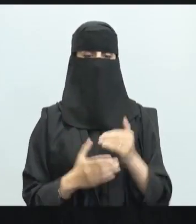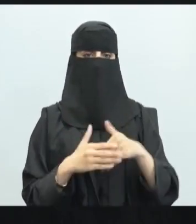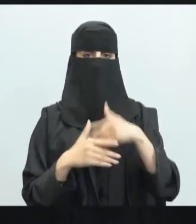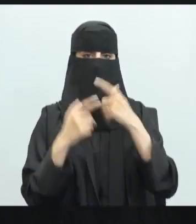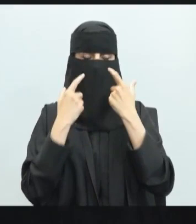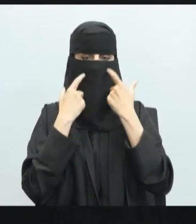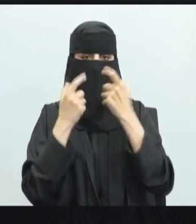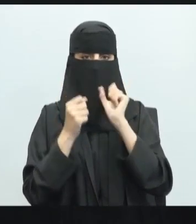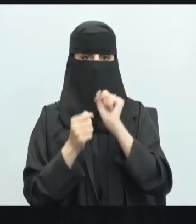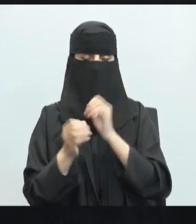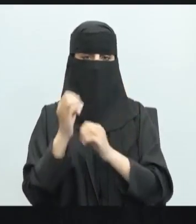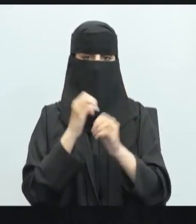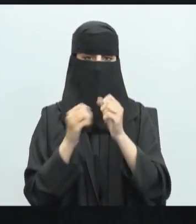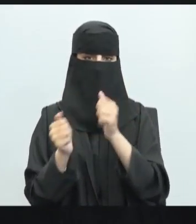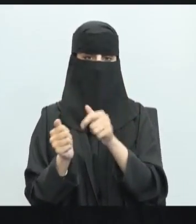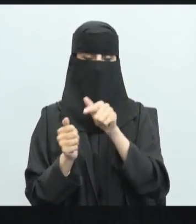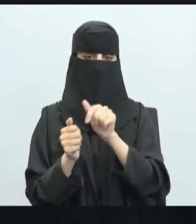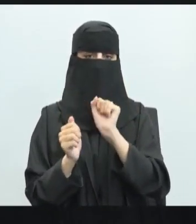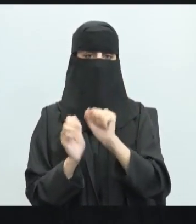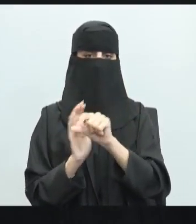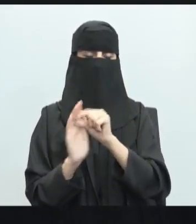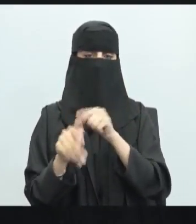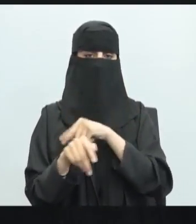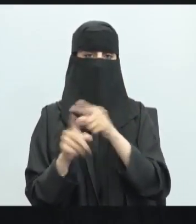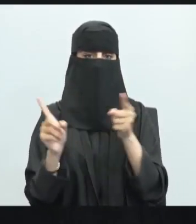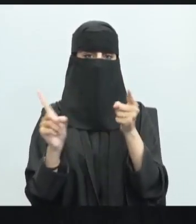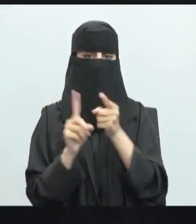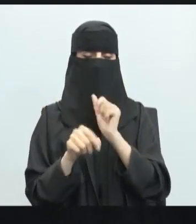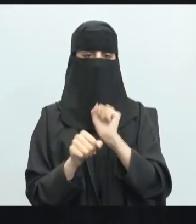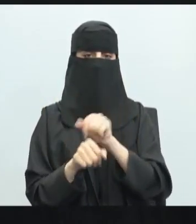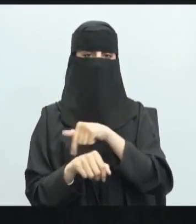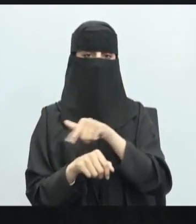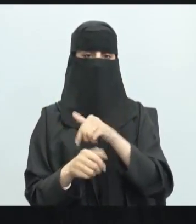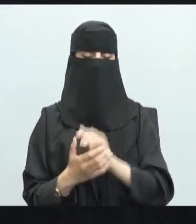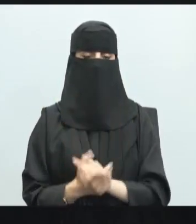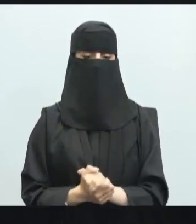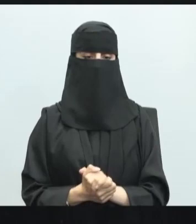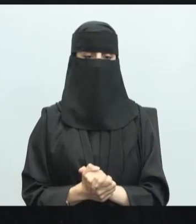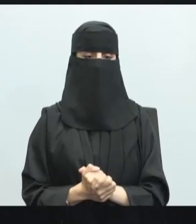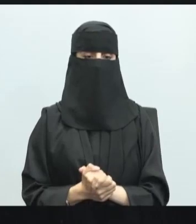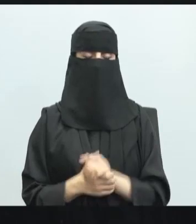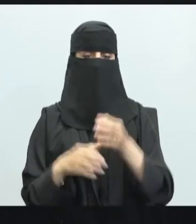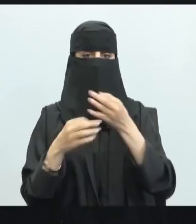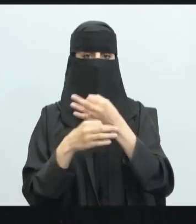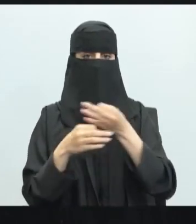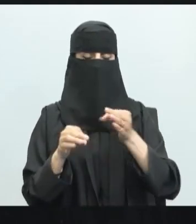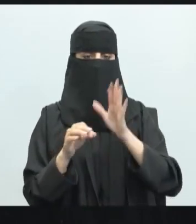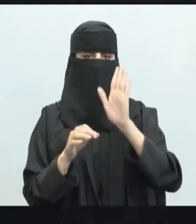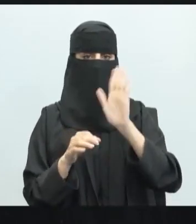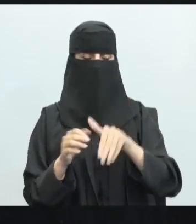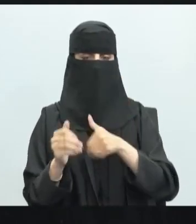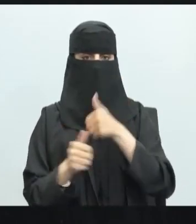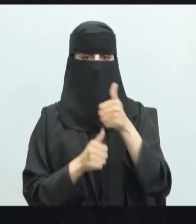التأكد من الإجابة. هكذا ستختصرون الوقت. أنتم الآن مقبلون على فترة